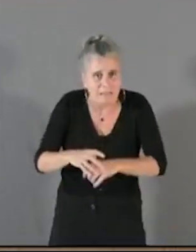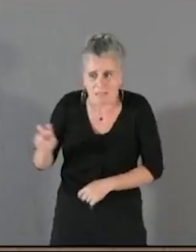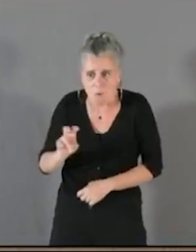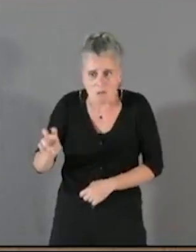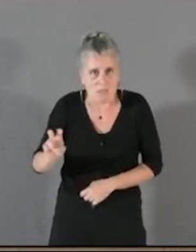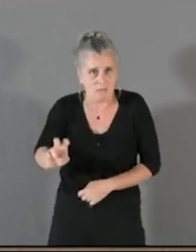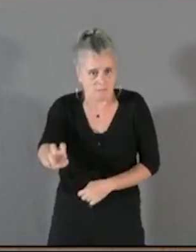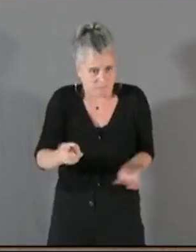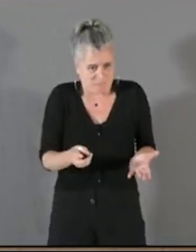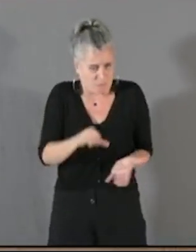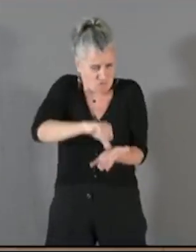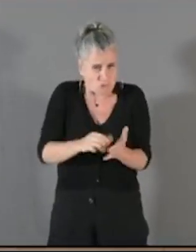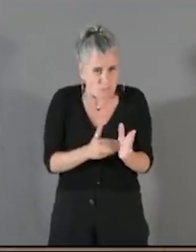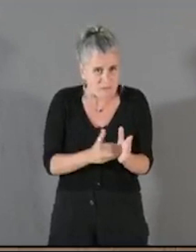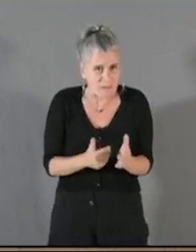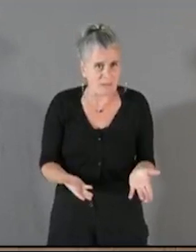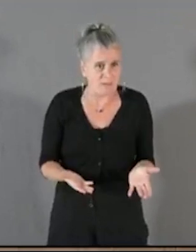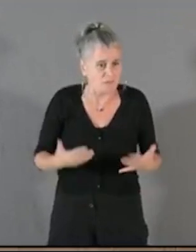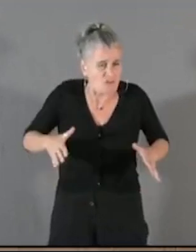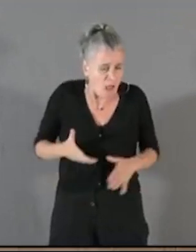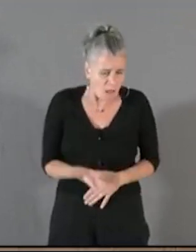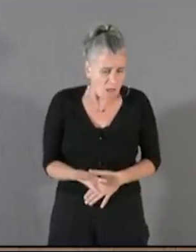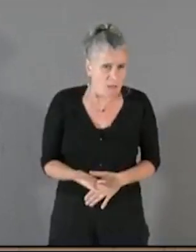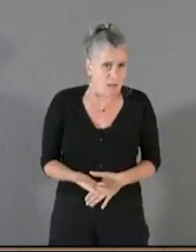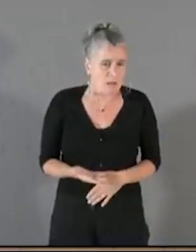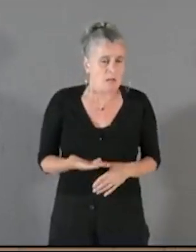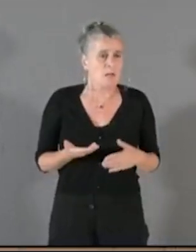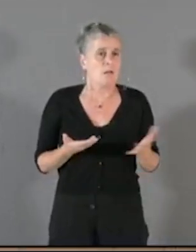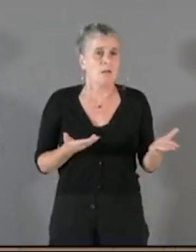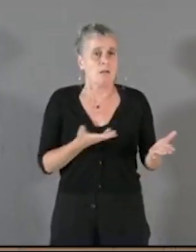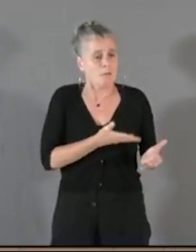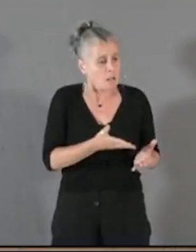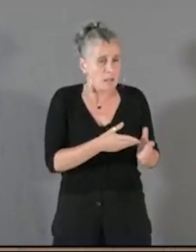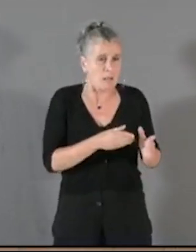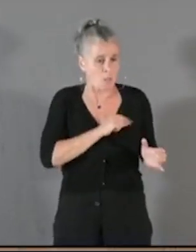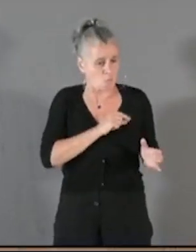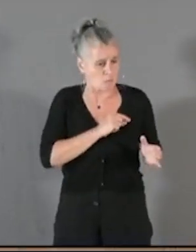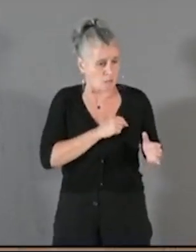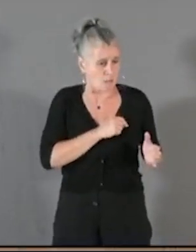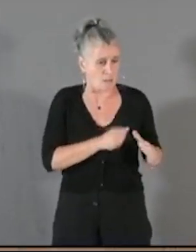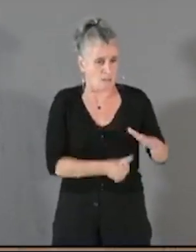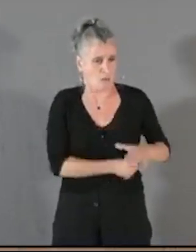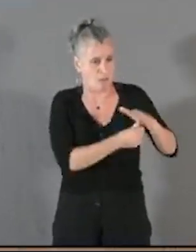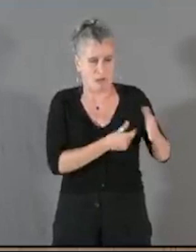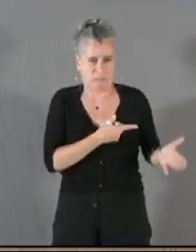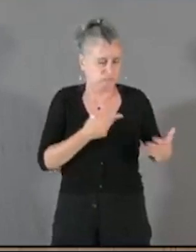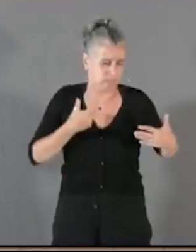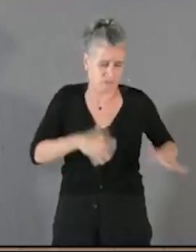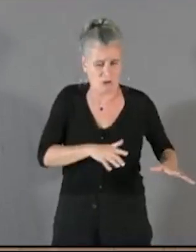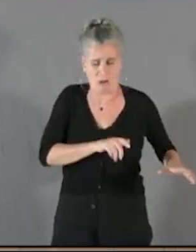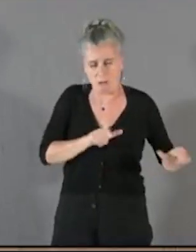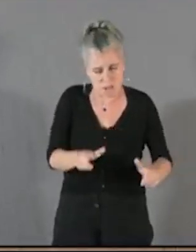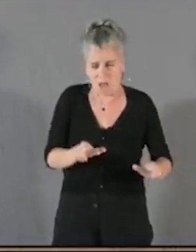central, à subir les mêmes désagréments, les mêmes nuisances. Et l'on sait que les